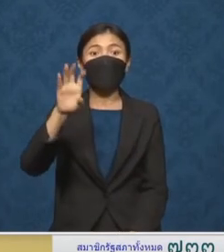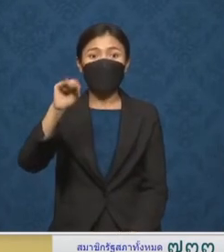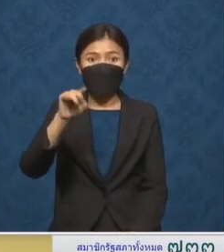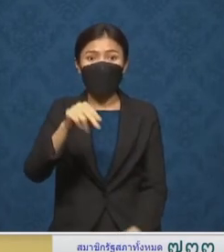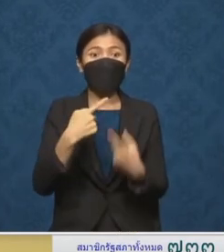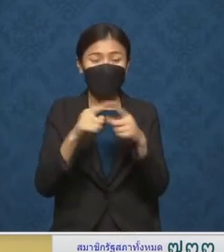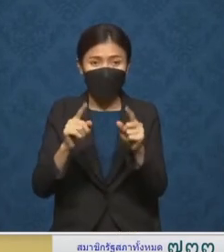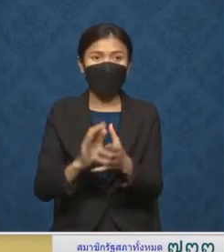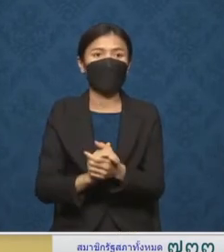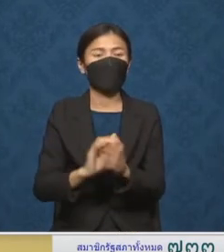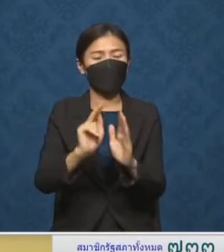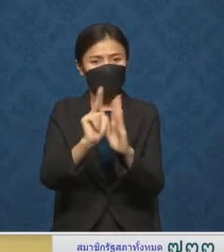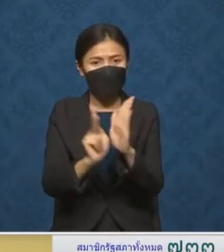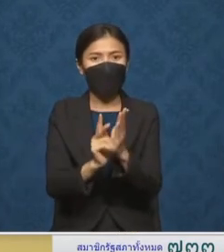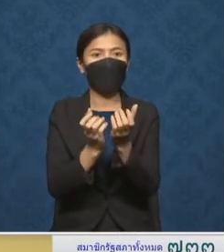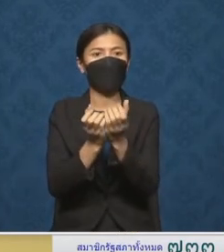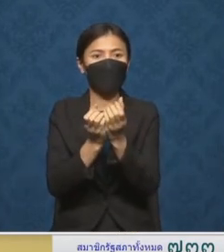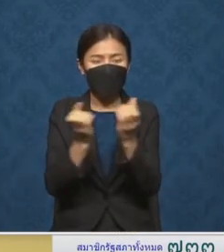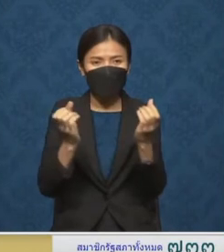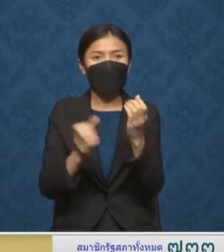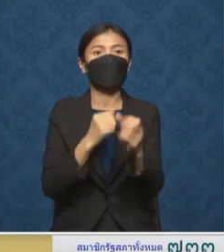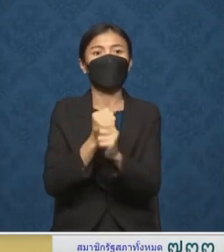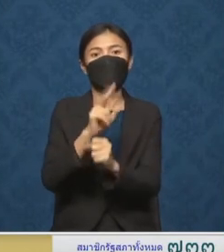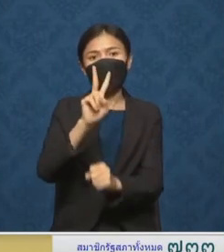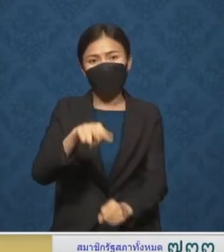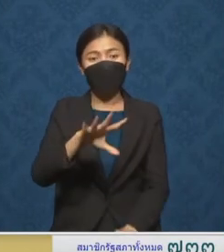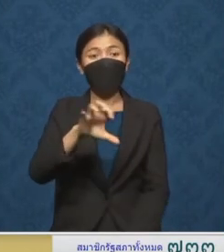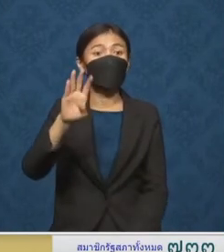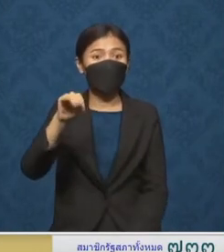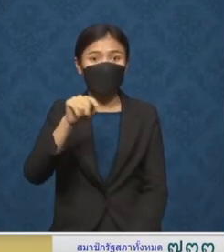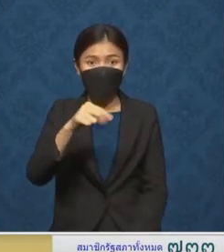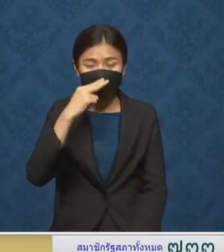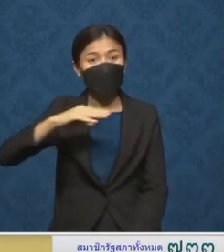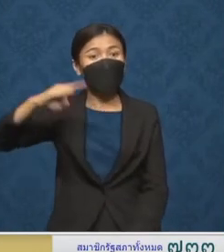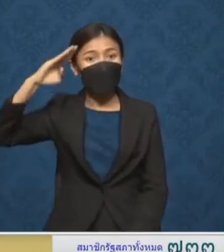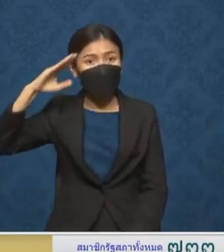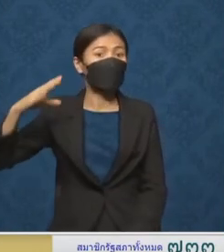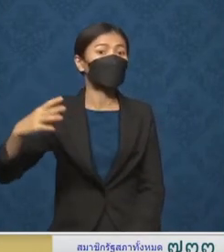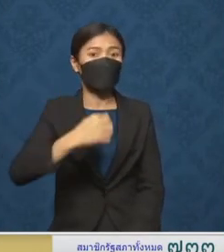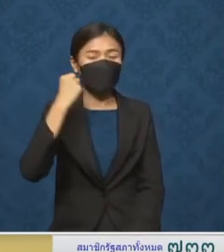ธงเขียวก็จบชีวิตอันสั้นลงด้วยการรัฐประหาร